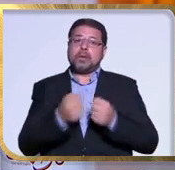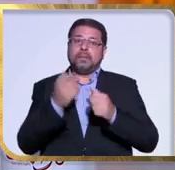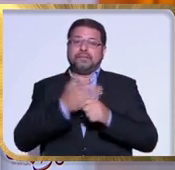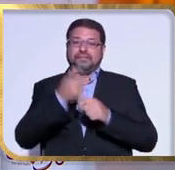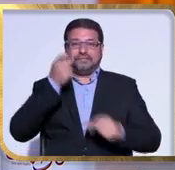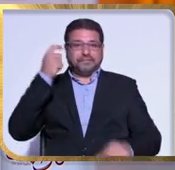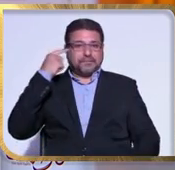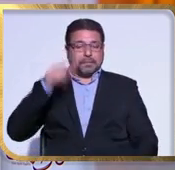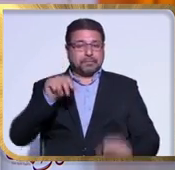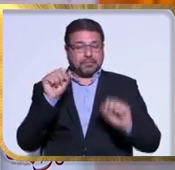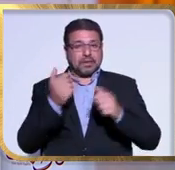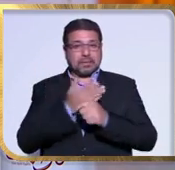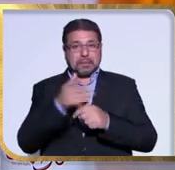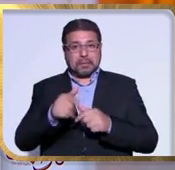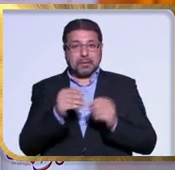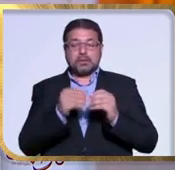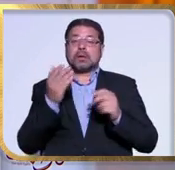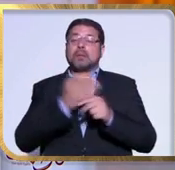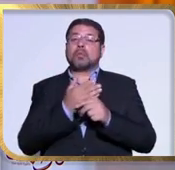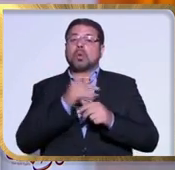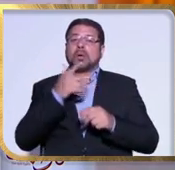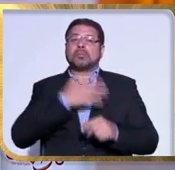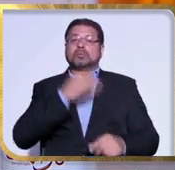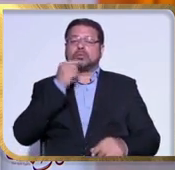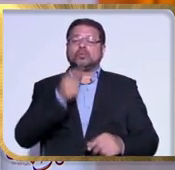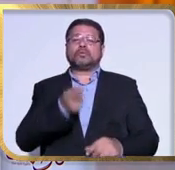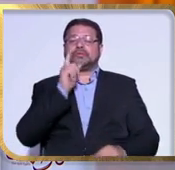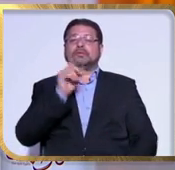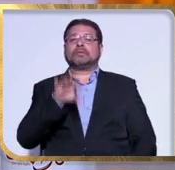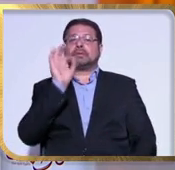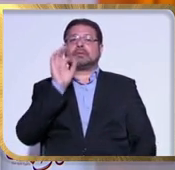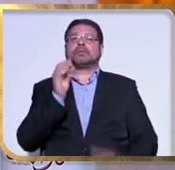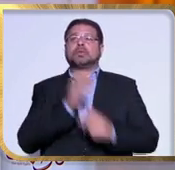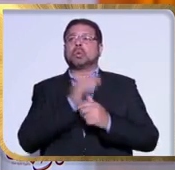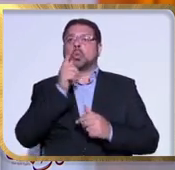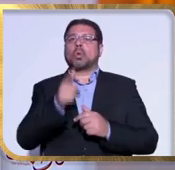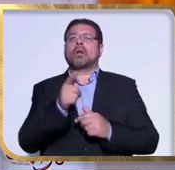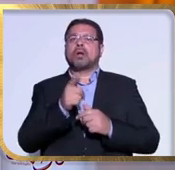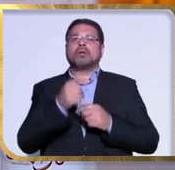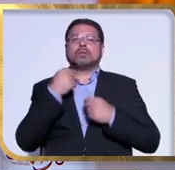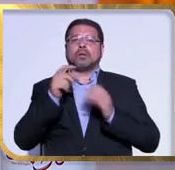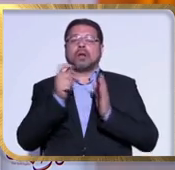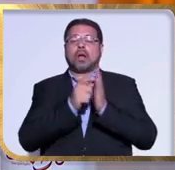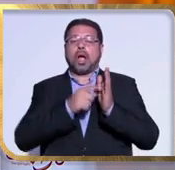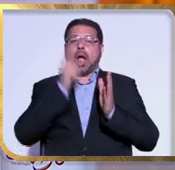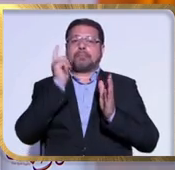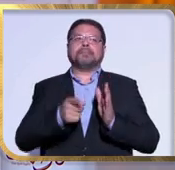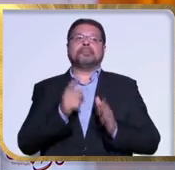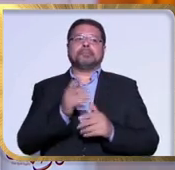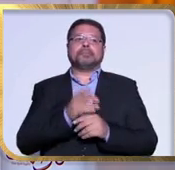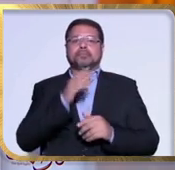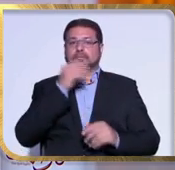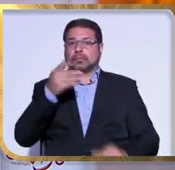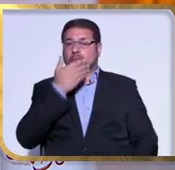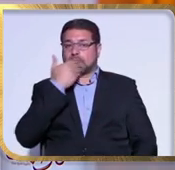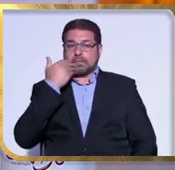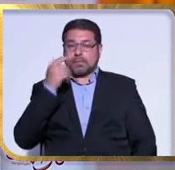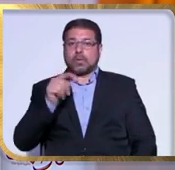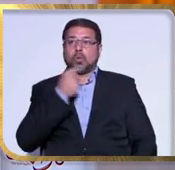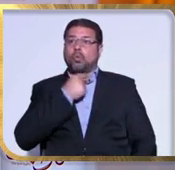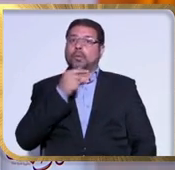فهمه النهي هنا على الكراهه فقط عند الافراد يعني لما انت تصوم